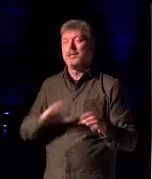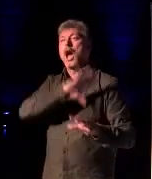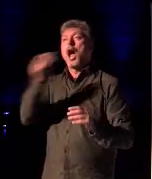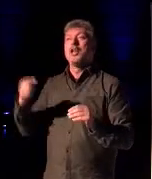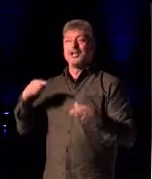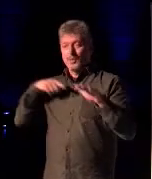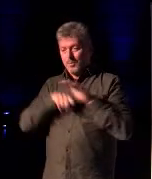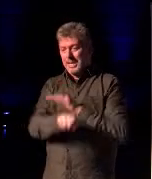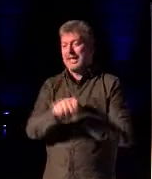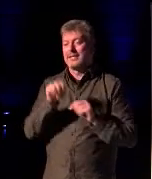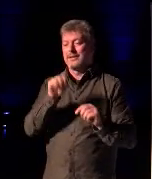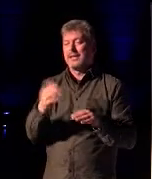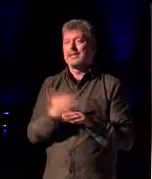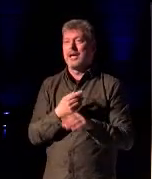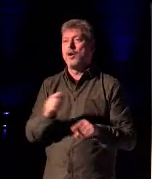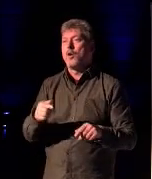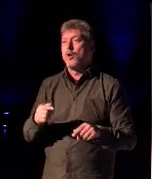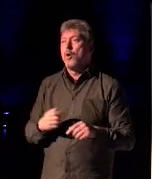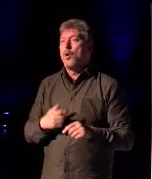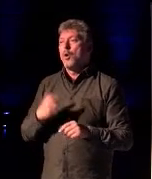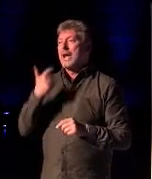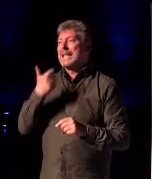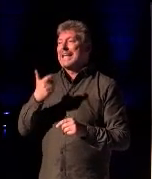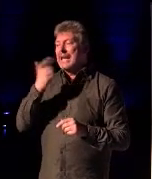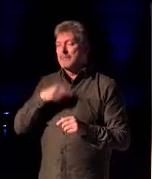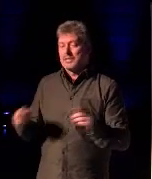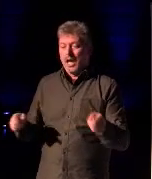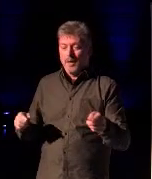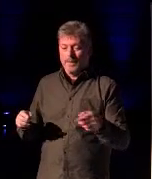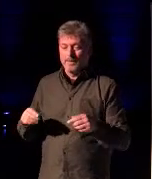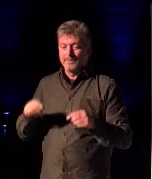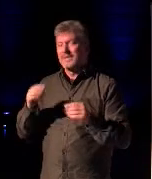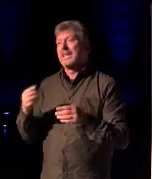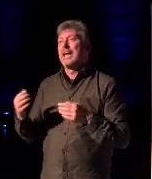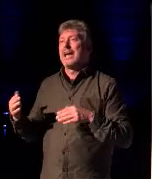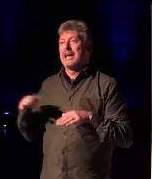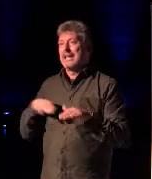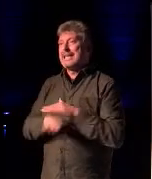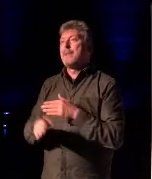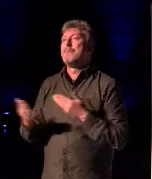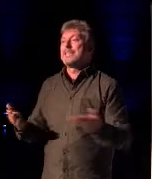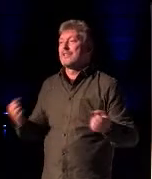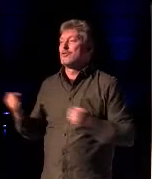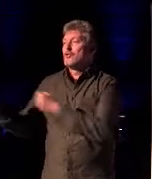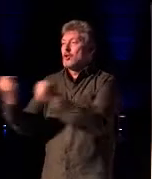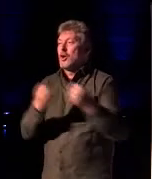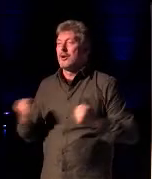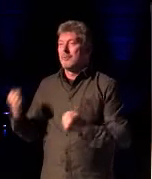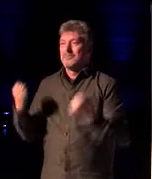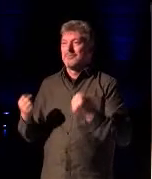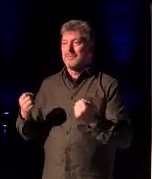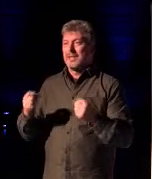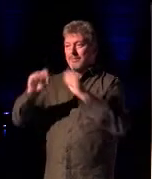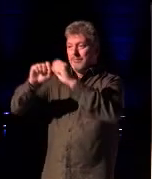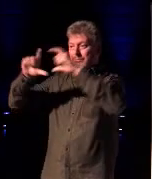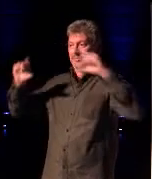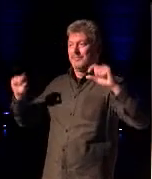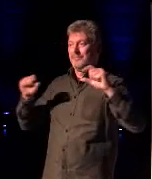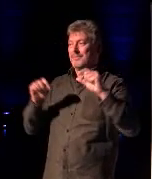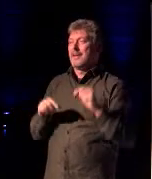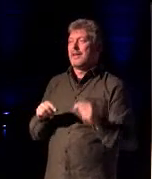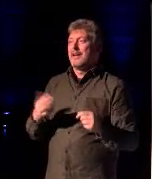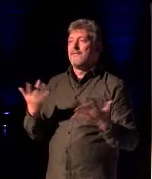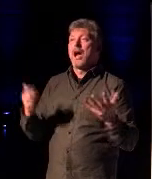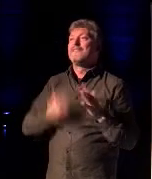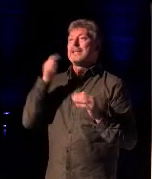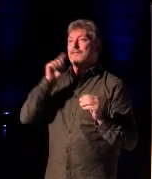kommer inn i tjenesten. I Grimstad så kjører kommunens hjemmetjeneste rundt med hva viktig for deg snakkeboble, med denne buttonsbobla